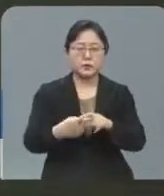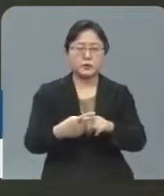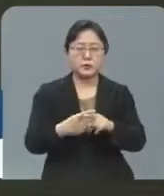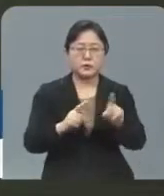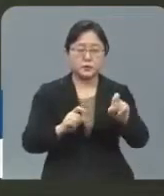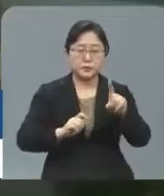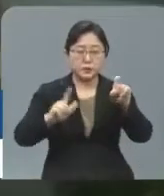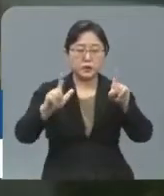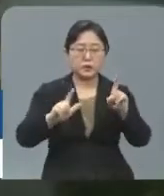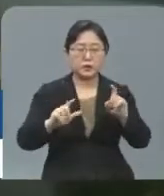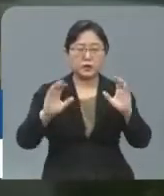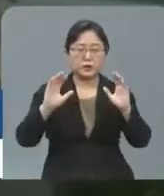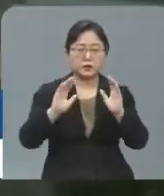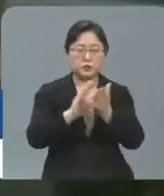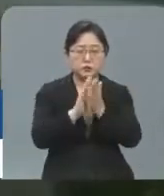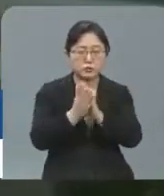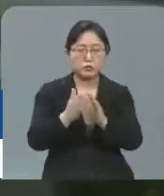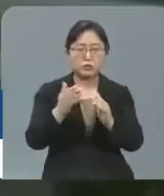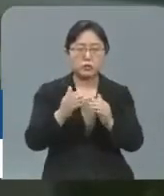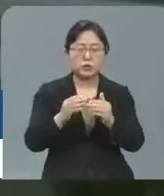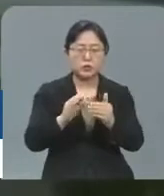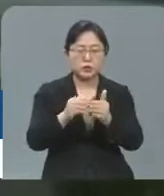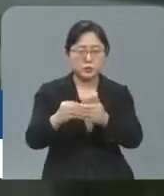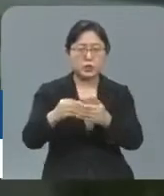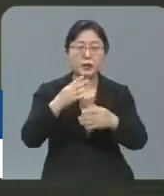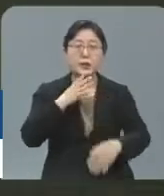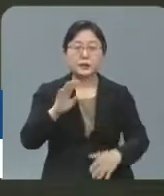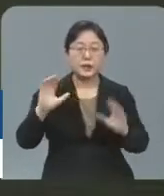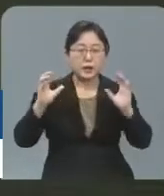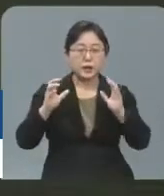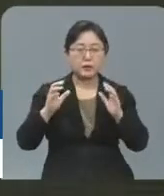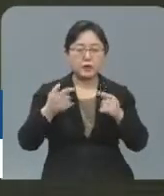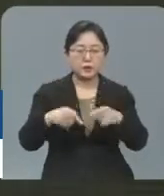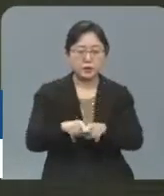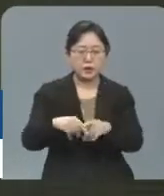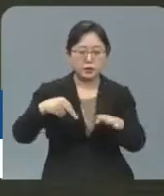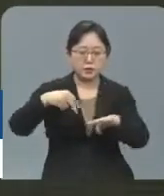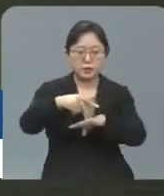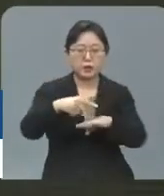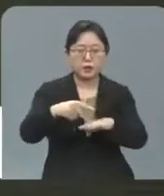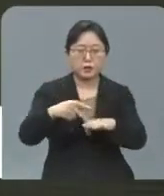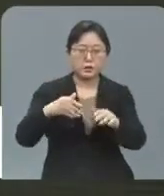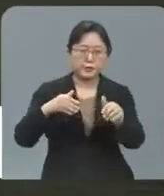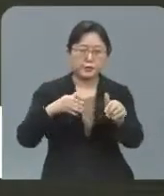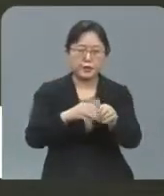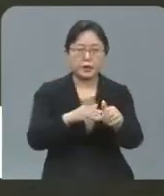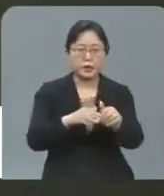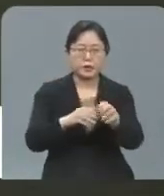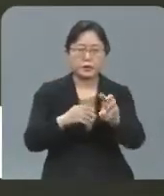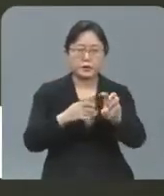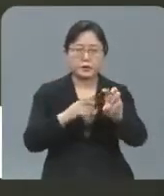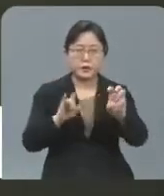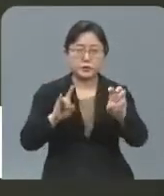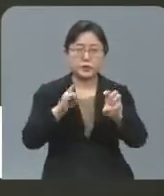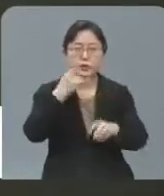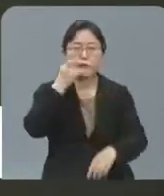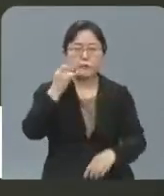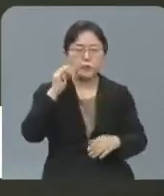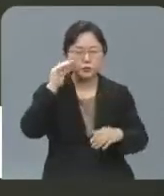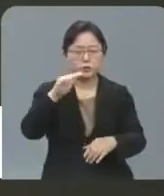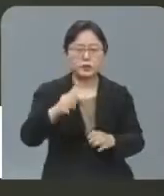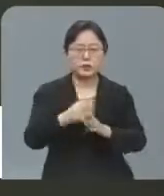11일 유치원 증언을 위해 내 살 딸의 손을 잡고 횡단보도를 건너다 차에 치여 숨진 30대 엄마 를 추모하는